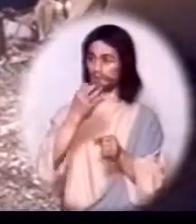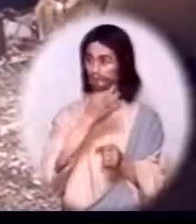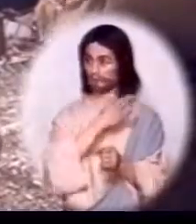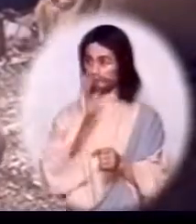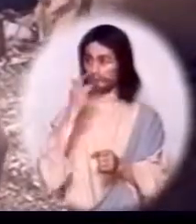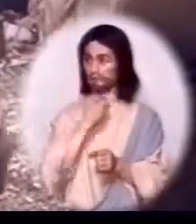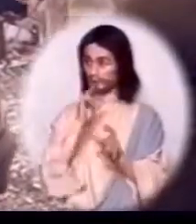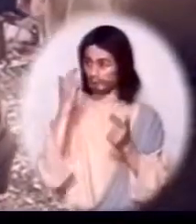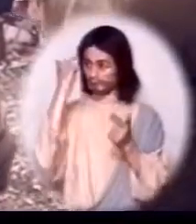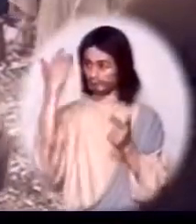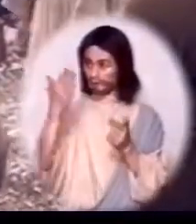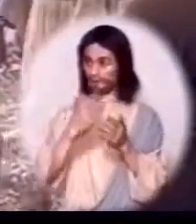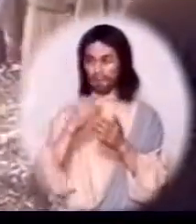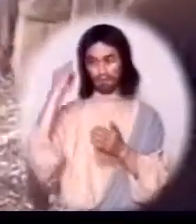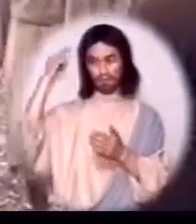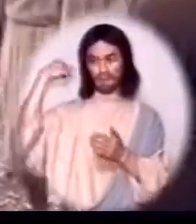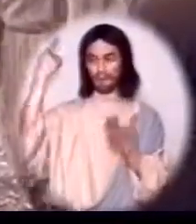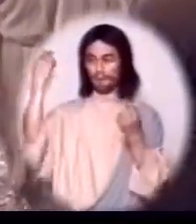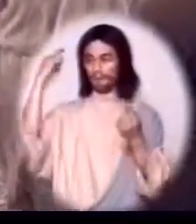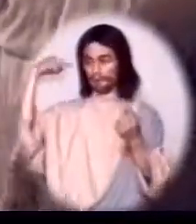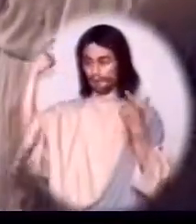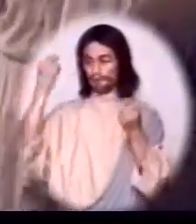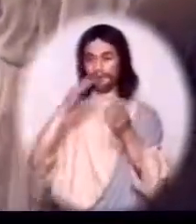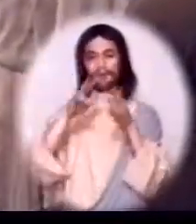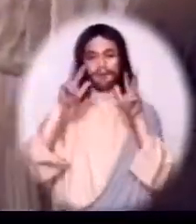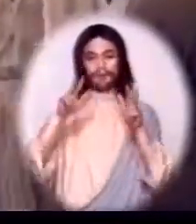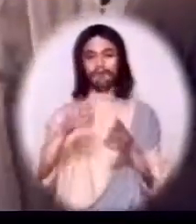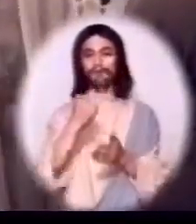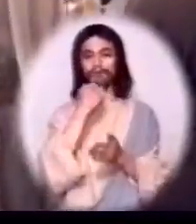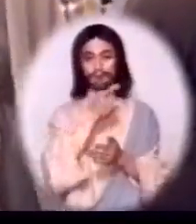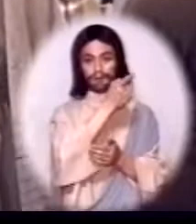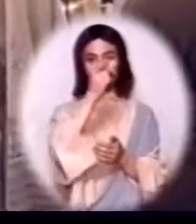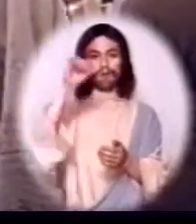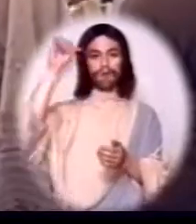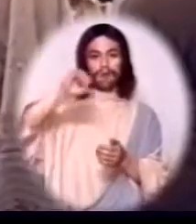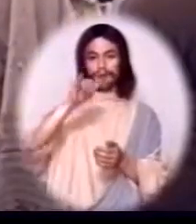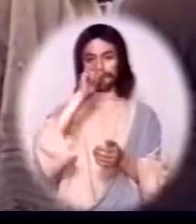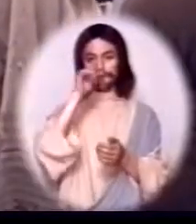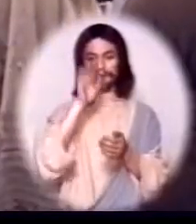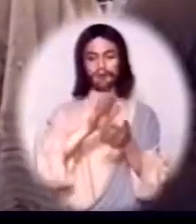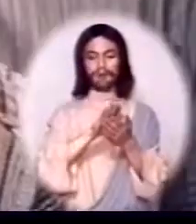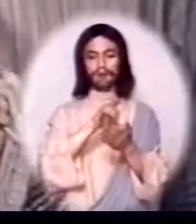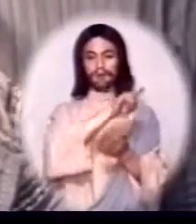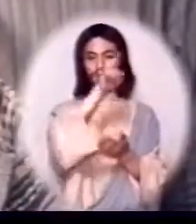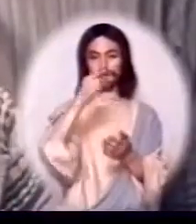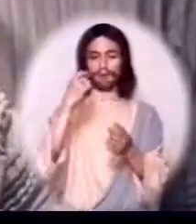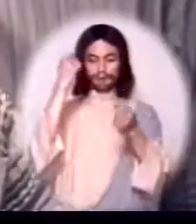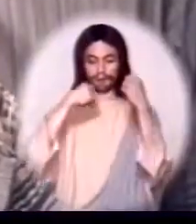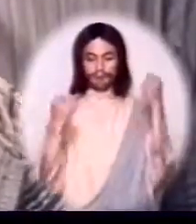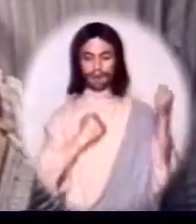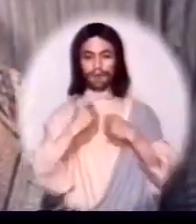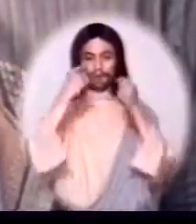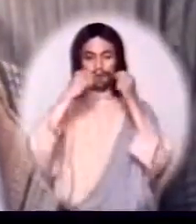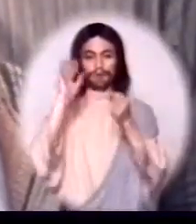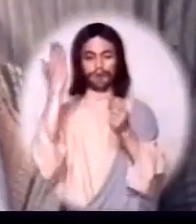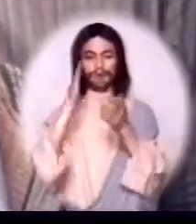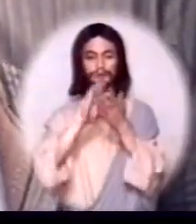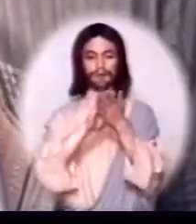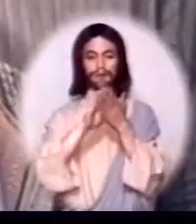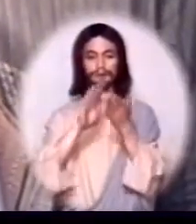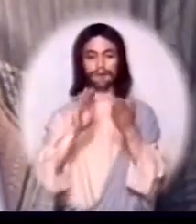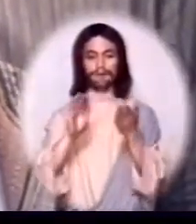그런 부자가 되고 싶지 않은가 보지. 미쳤군, 미쳤어. 이제 웃는 너희들에게 화 있을진저 너희는 애통하며 울리라.